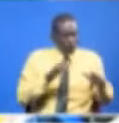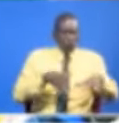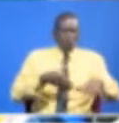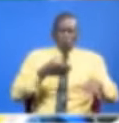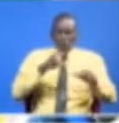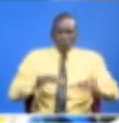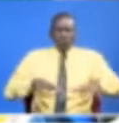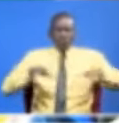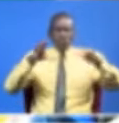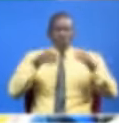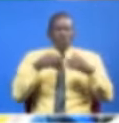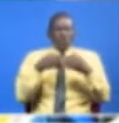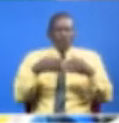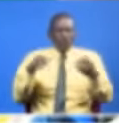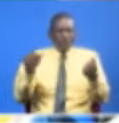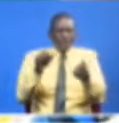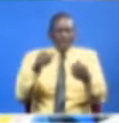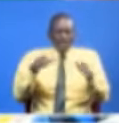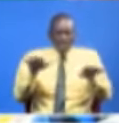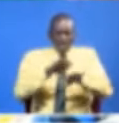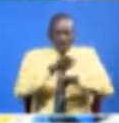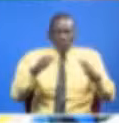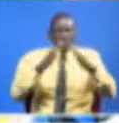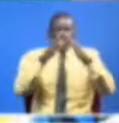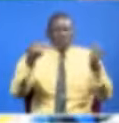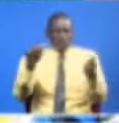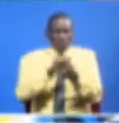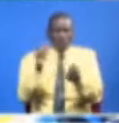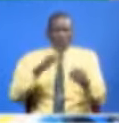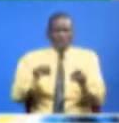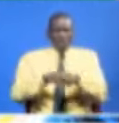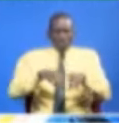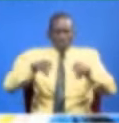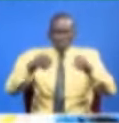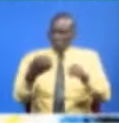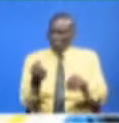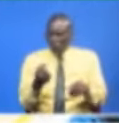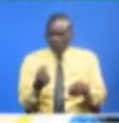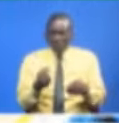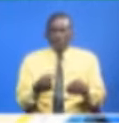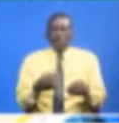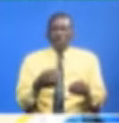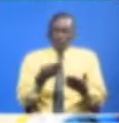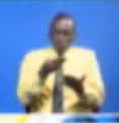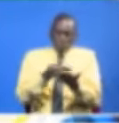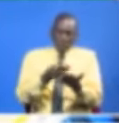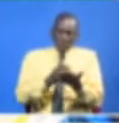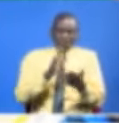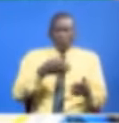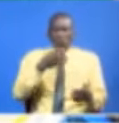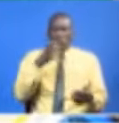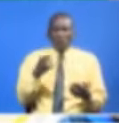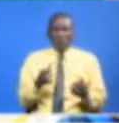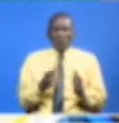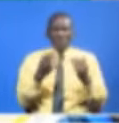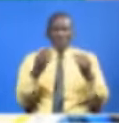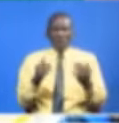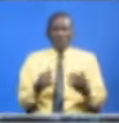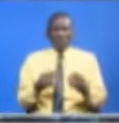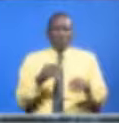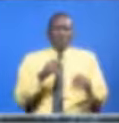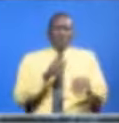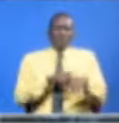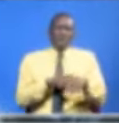yetu kwa nyumba. Unaona hata kila kitu imeenda, hata unga pia maybe imeingiwa na maji, na saa hizi hauwezi kutoka kwa nyumba, sijui tutafanya